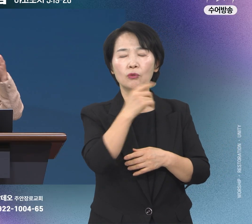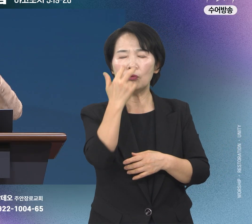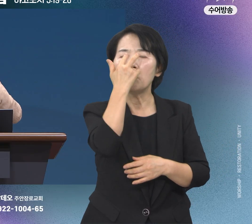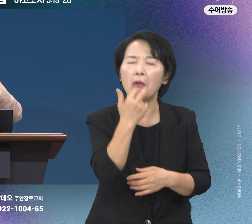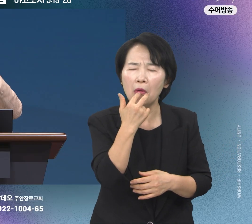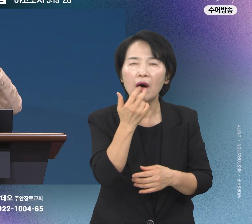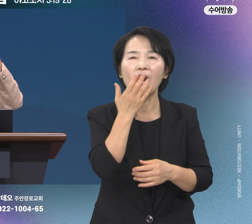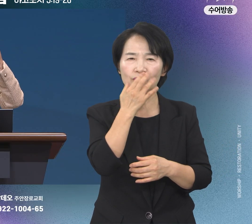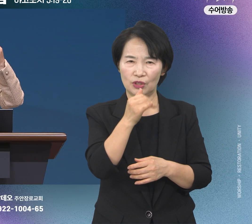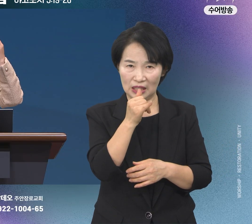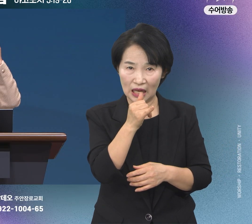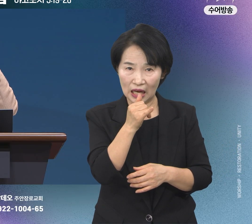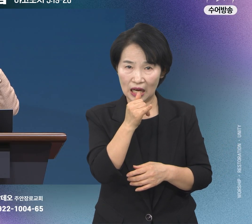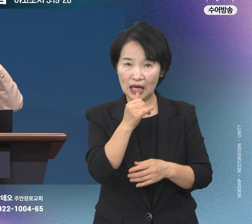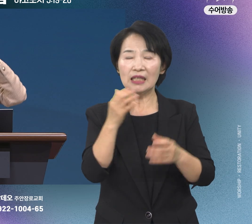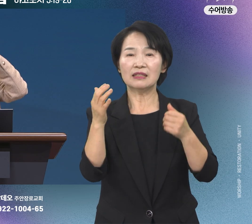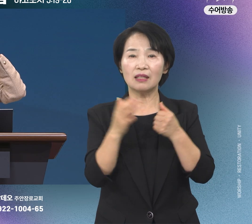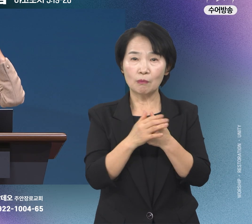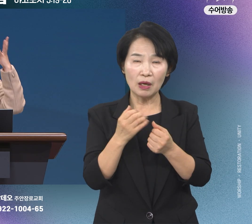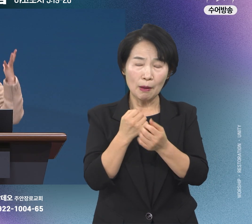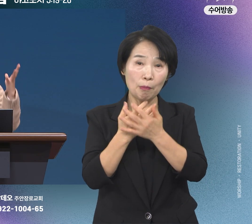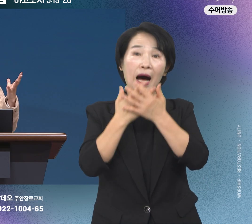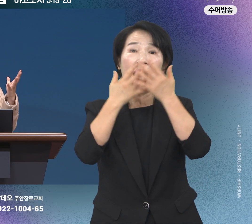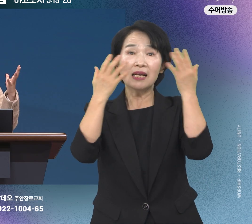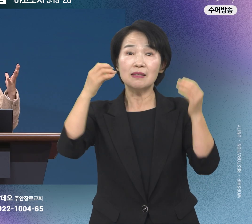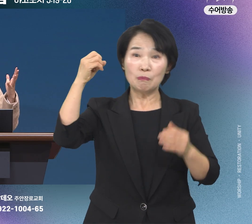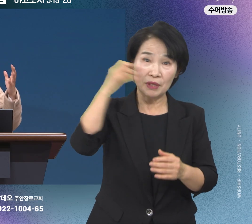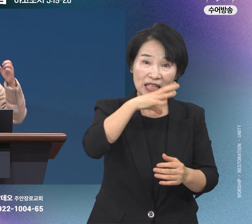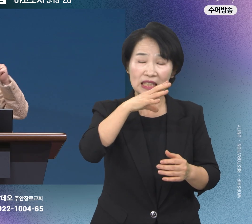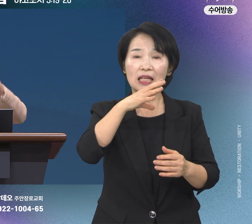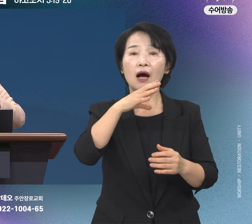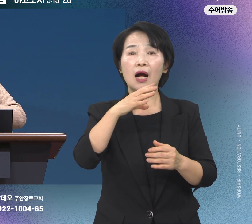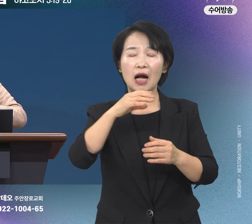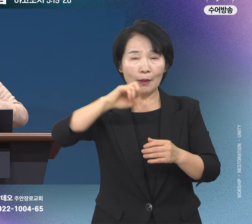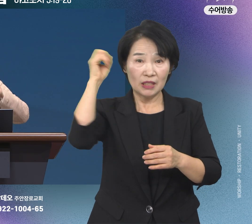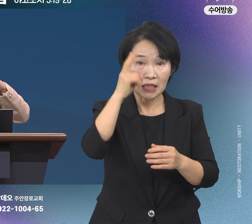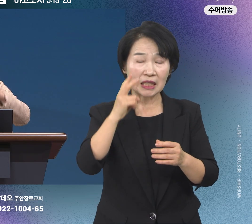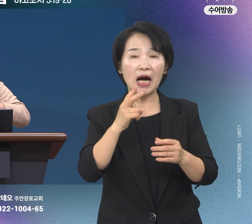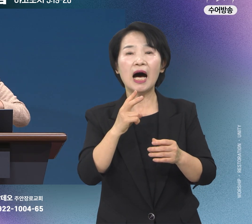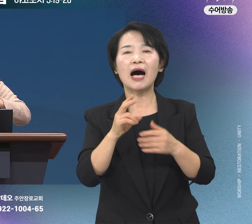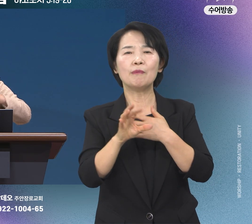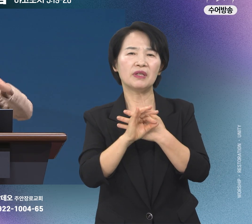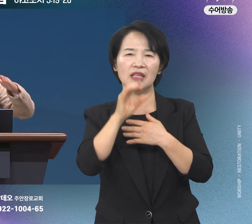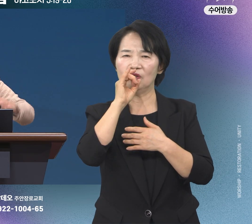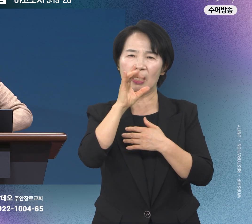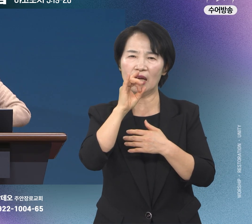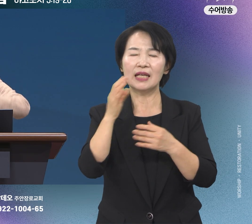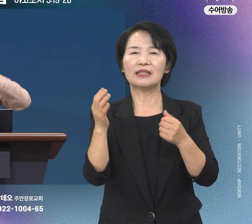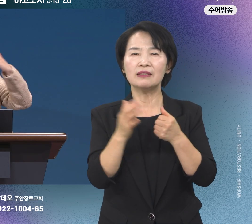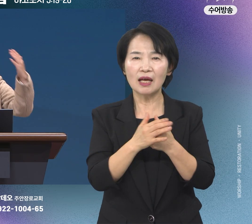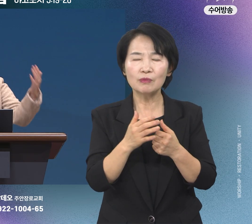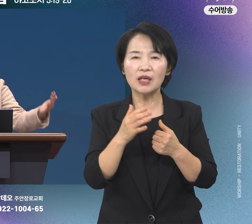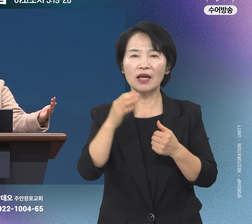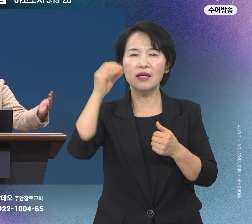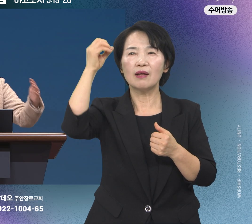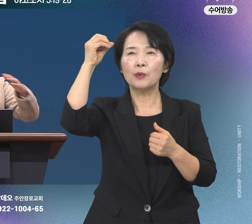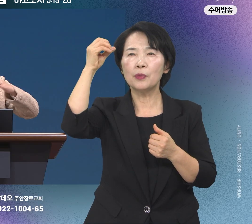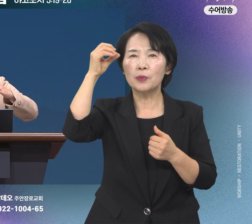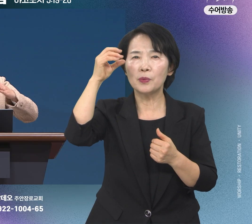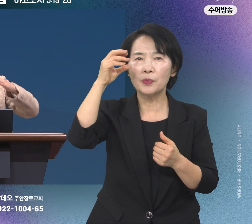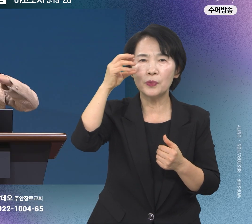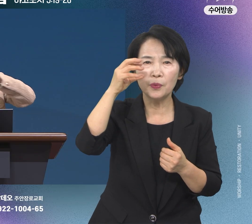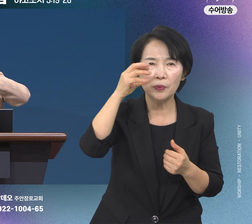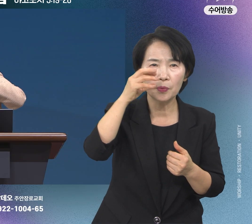실명하듯이 완전한 밝은 빛을 보면 눈이 완전히 실명하듯이 그래서 우리는 신천지임을 바로 드러내지